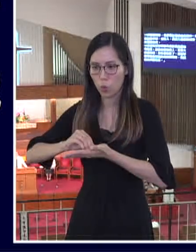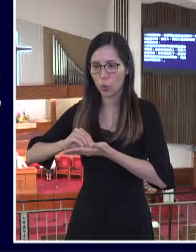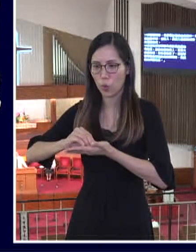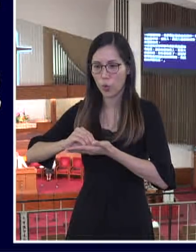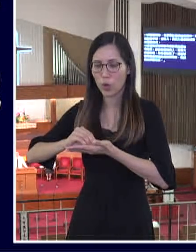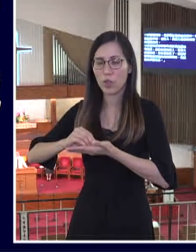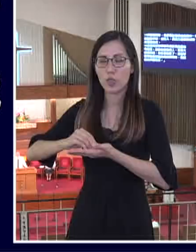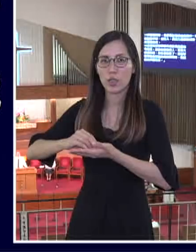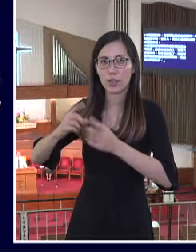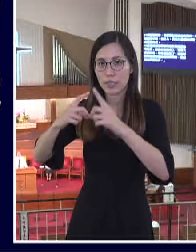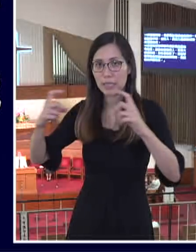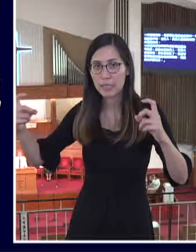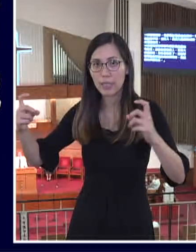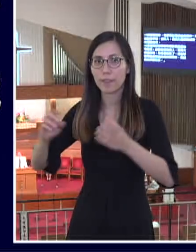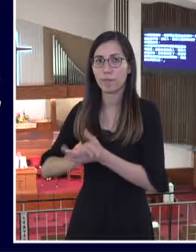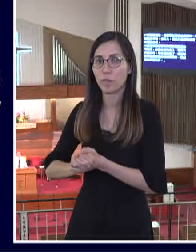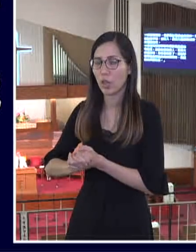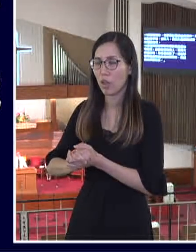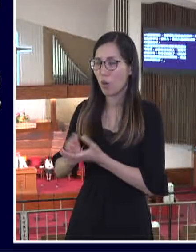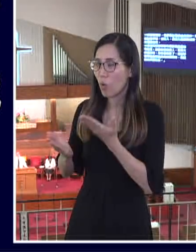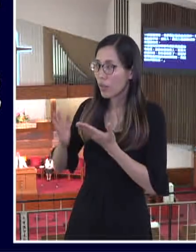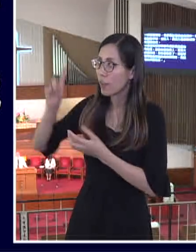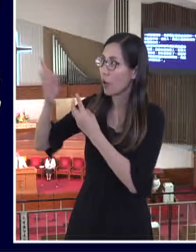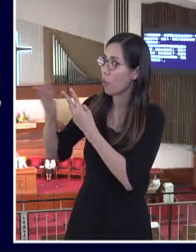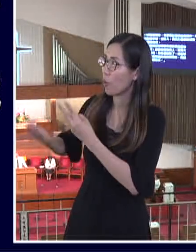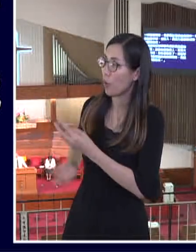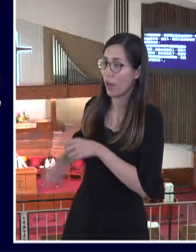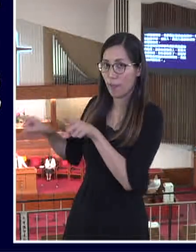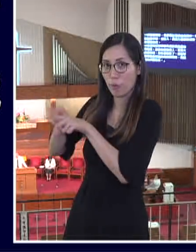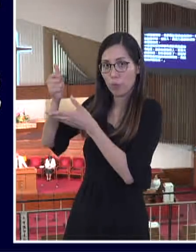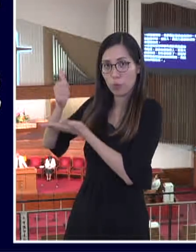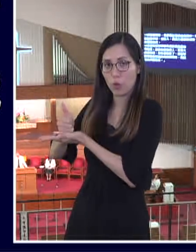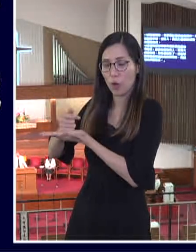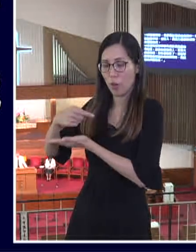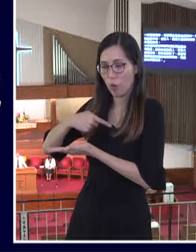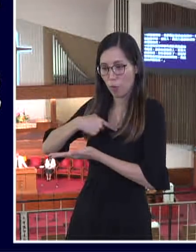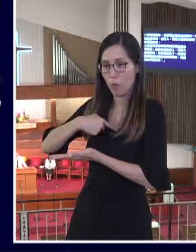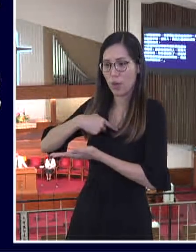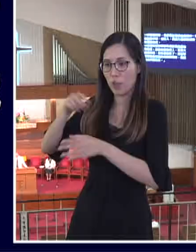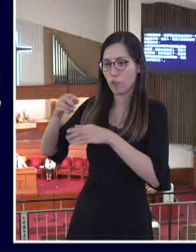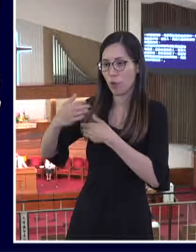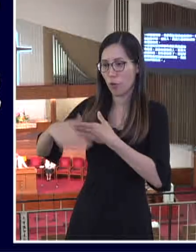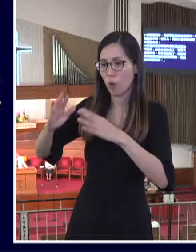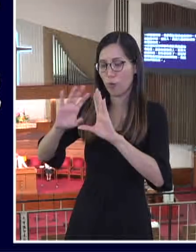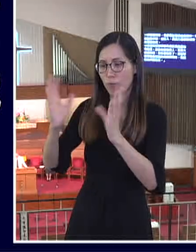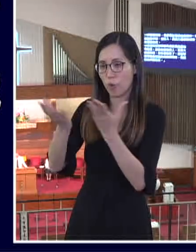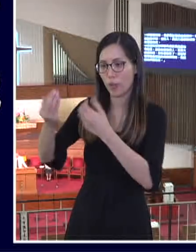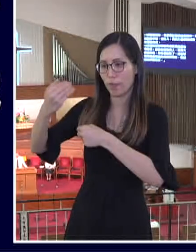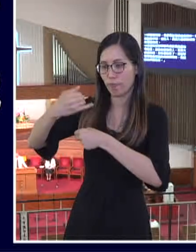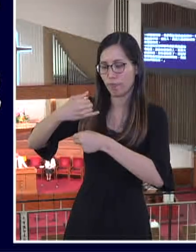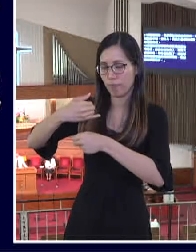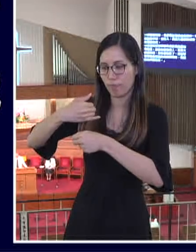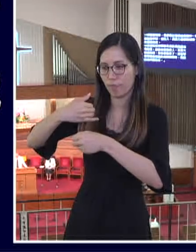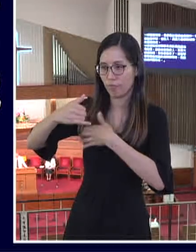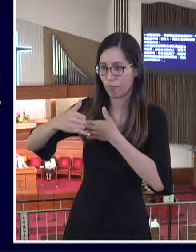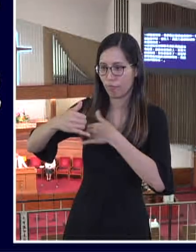我同在，我就把他们赶出去。如果大家有留意呢，在刚才我读的经文里面呢，